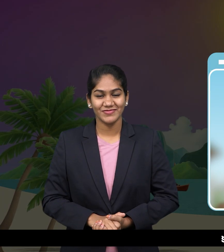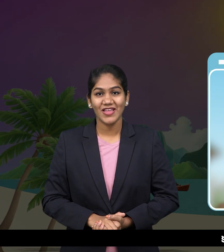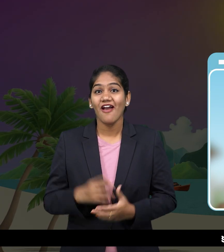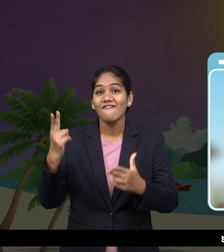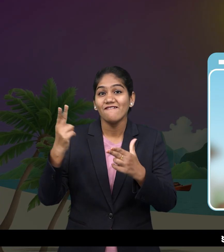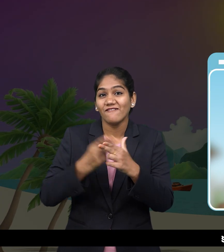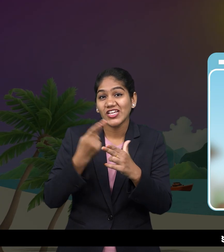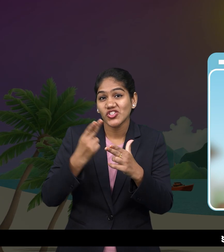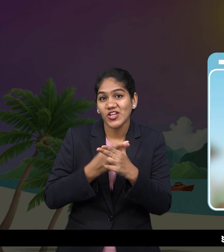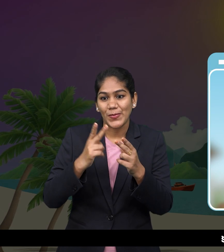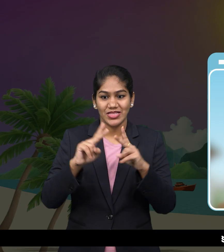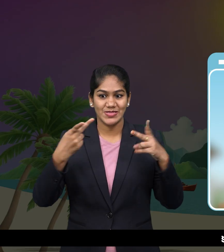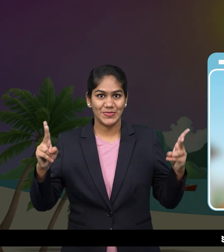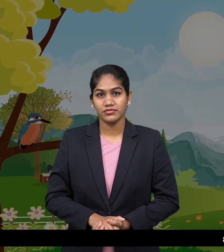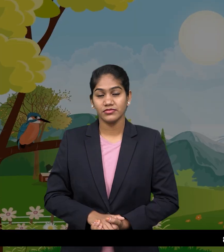కూరగాయలు.